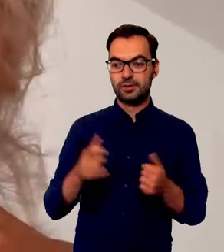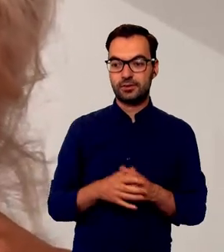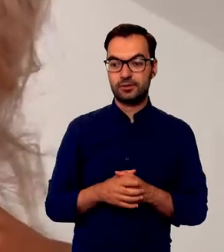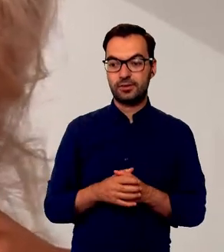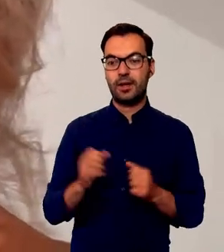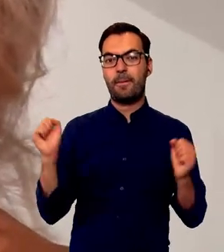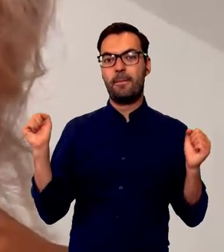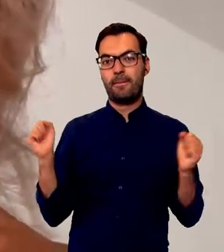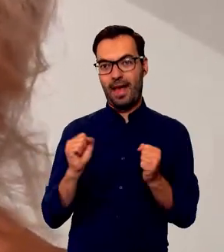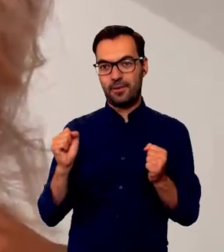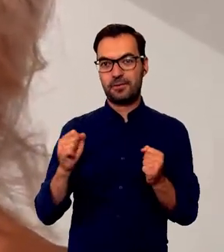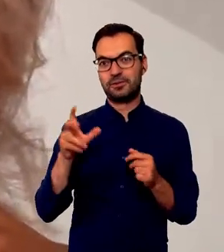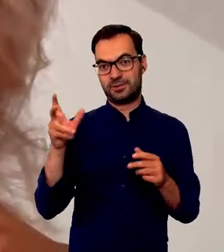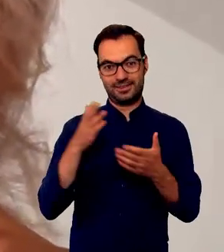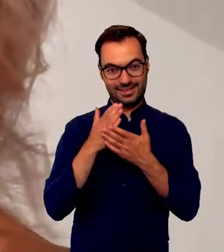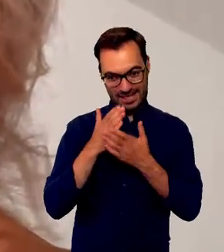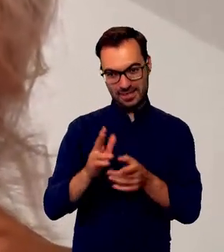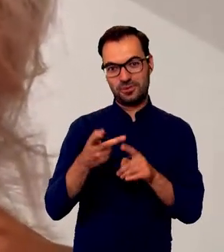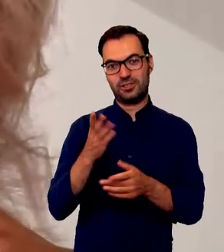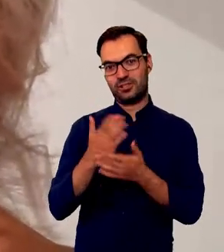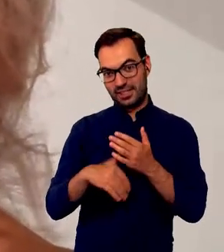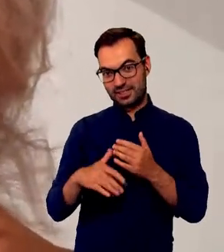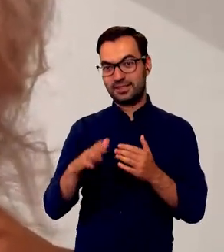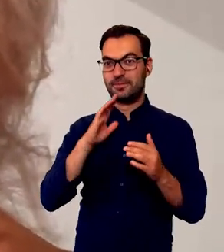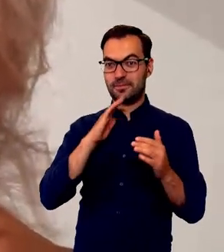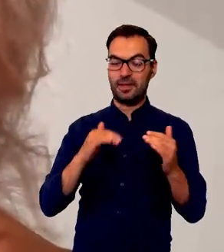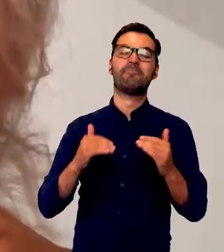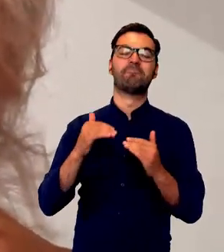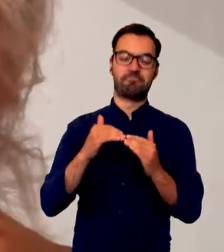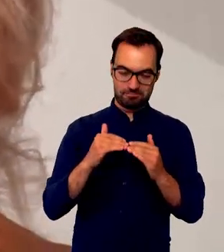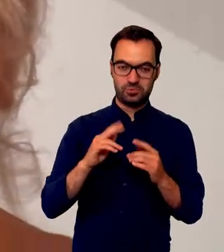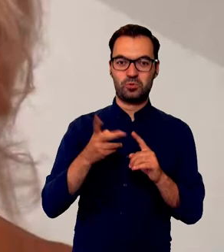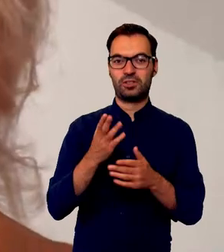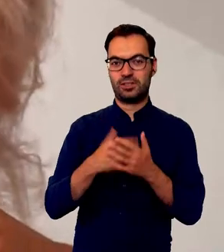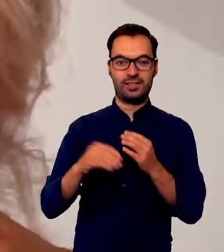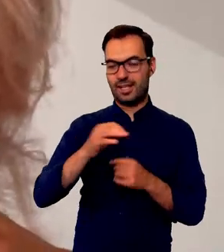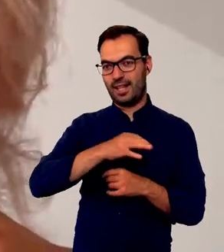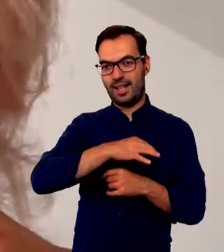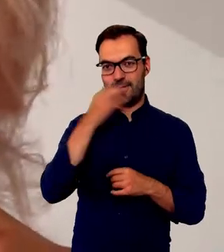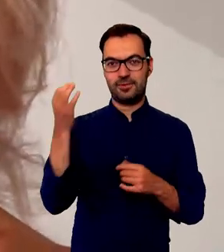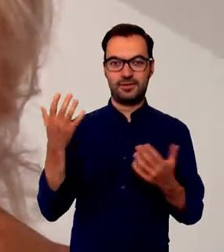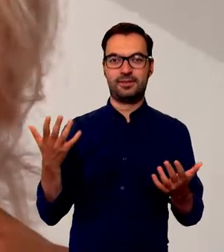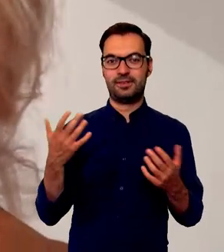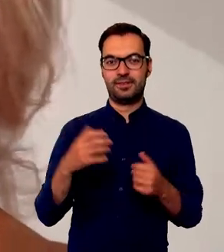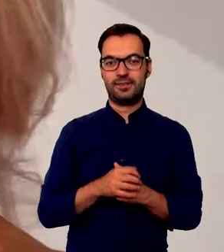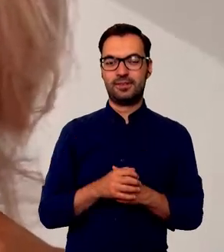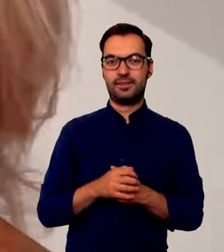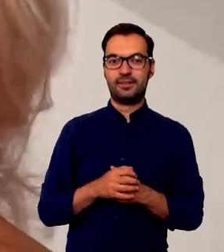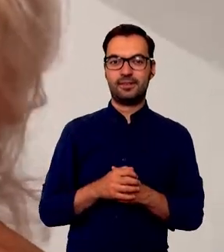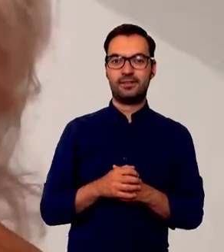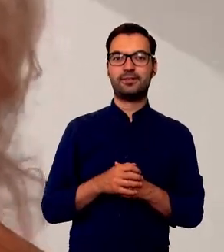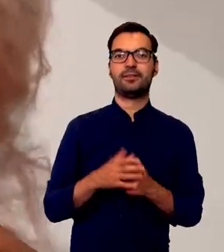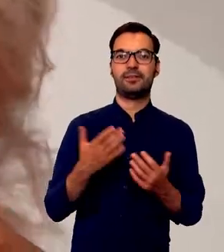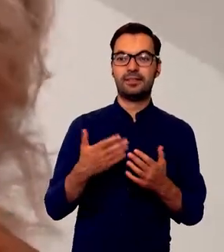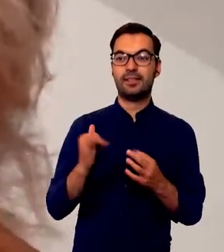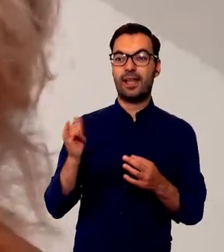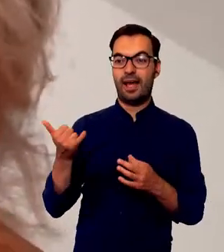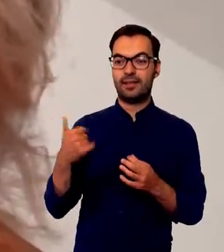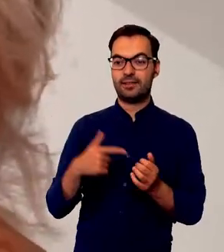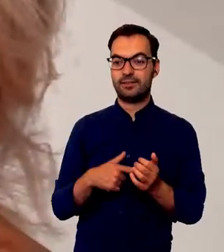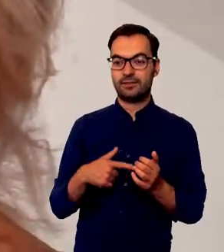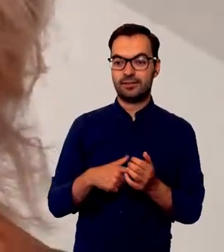no bałem się, czy dociągniesz tą drugą częścią do tej pierwszej, ale słuchaj, ta druga część jest jeszcze lepsza, to nie jest możliwe. No więc